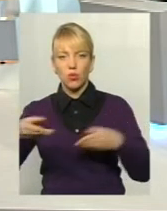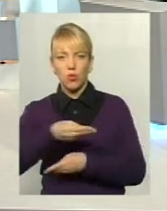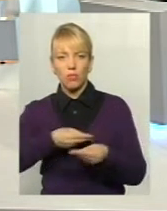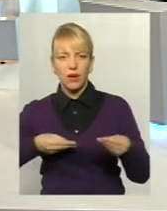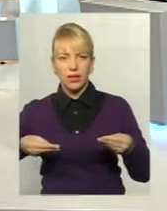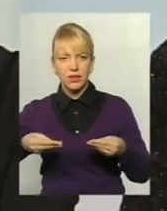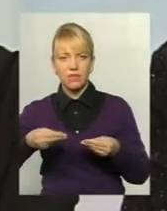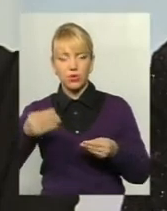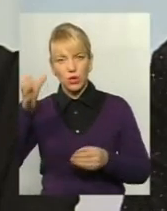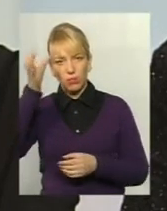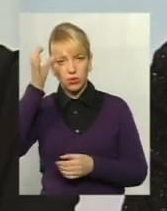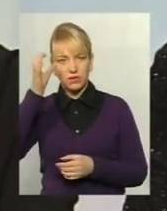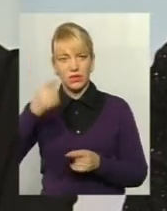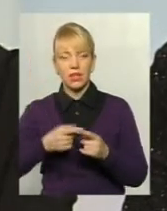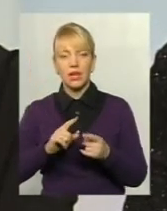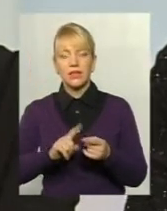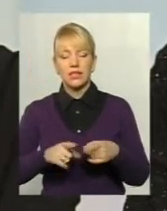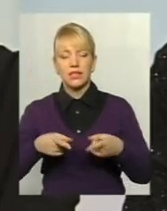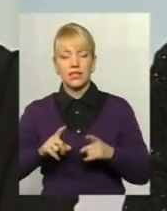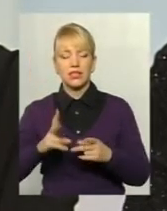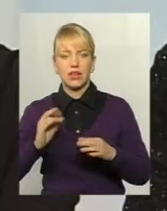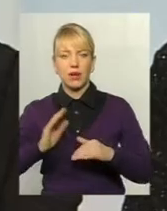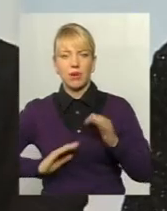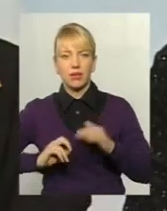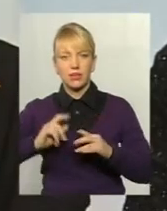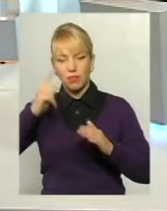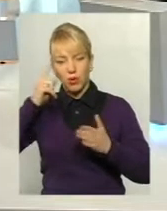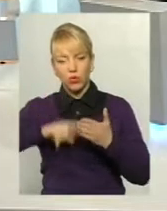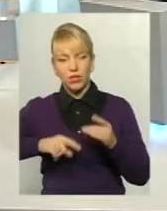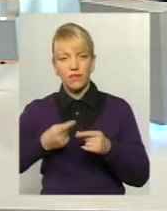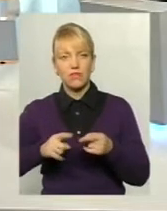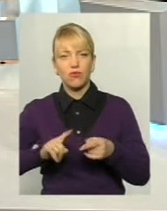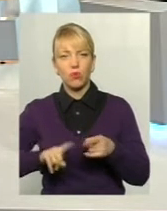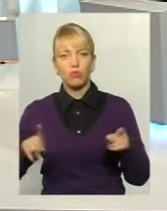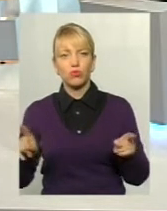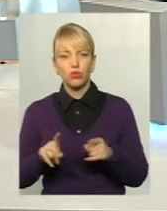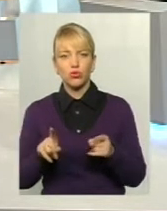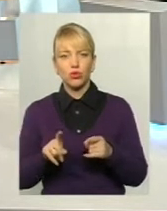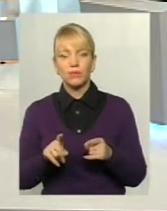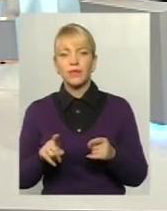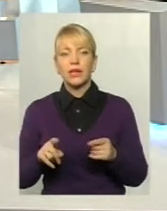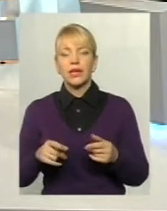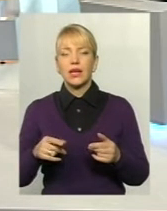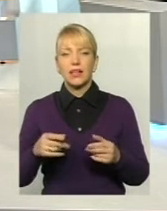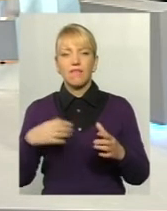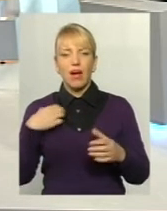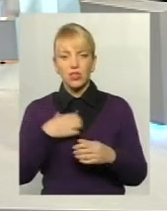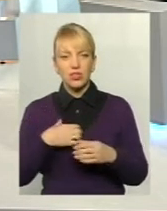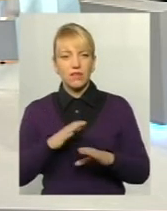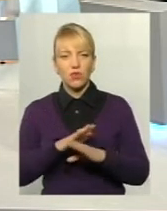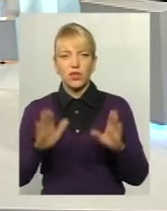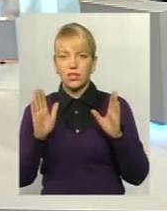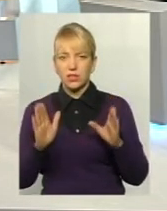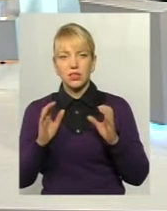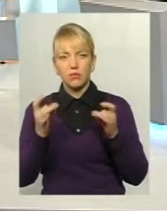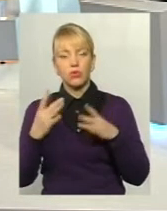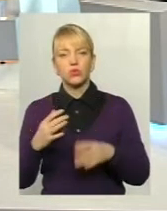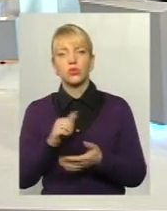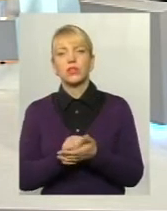просвіти. Дійсно, на практиці переконавшись у тому, що, безумовно, надзвичайно важливо не просто